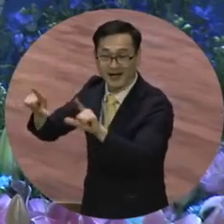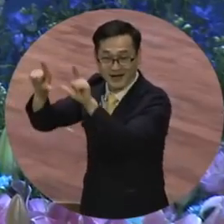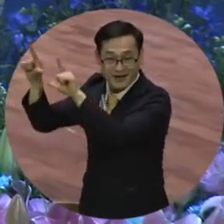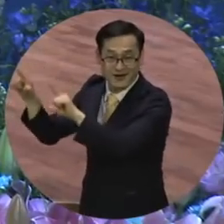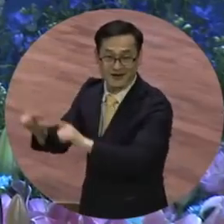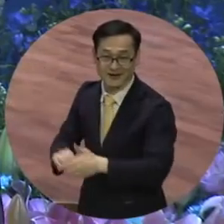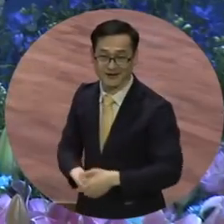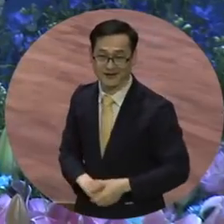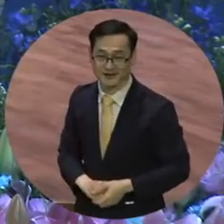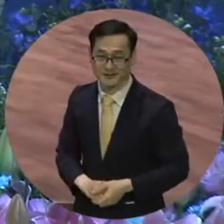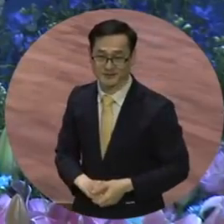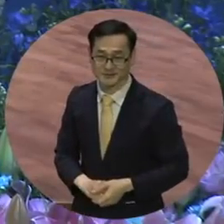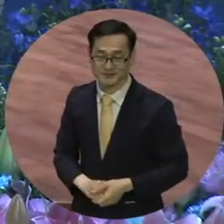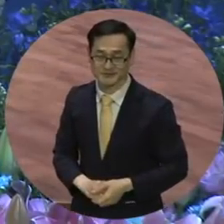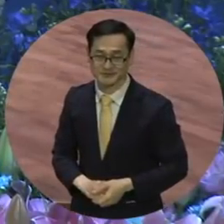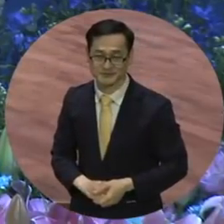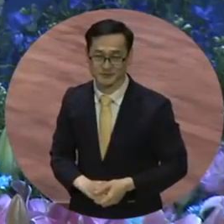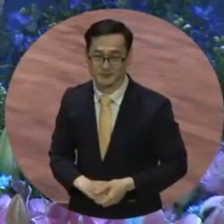있어요. 성경이.